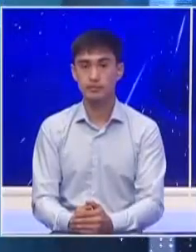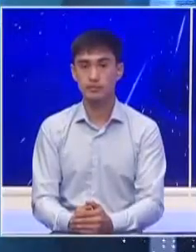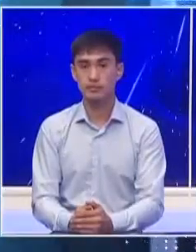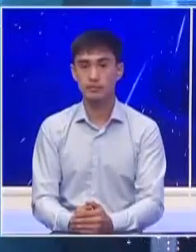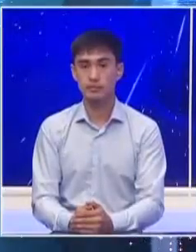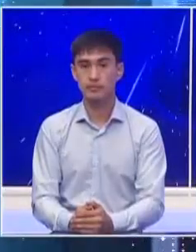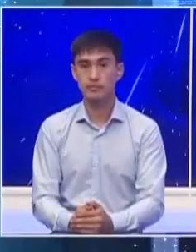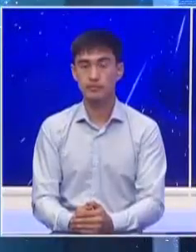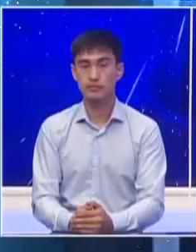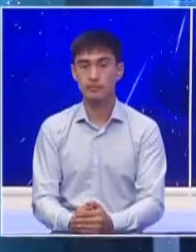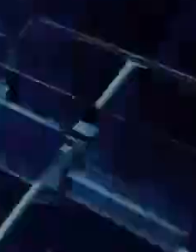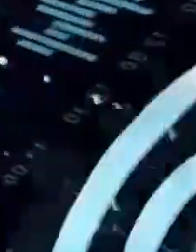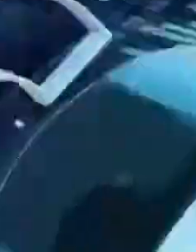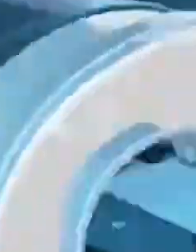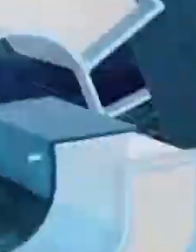телеканал ЖТСУ.